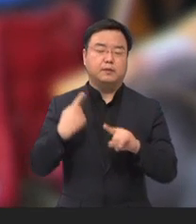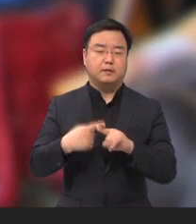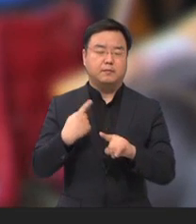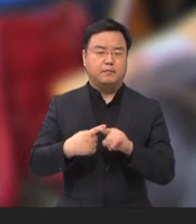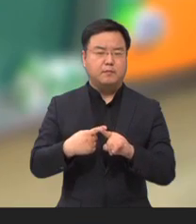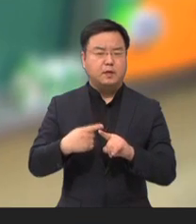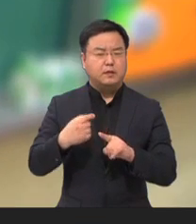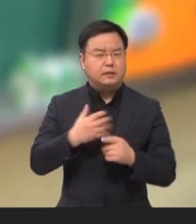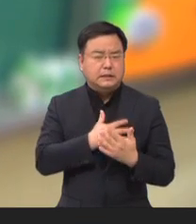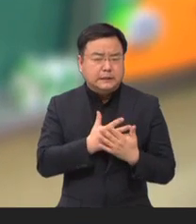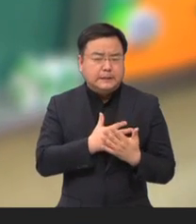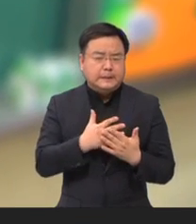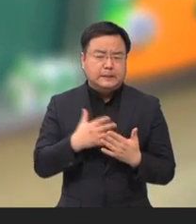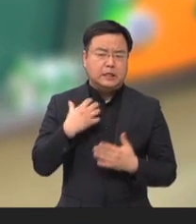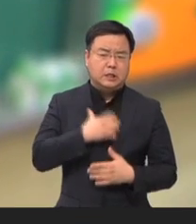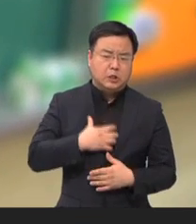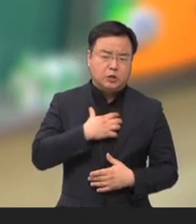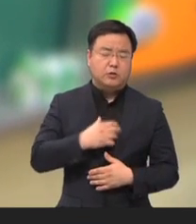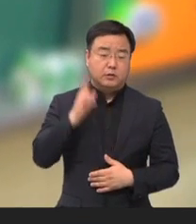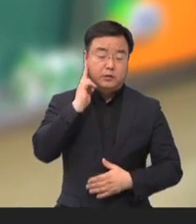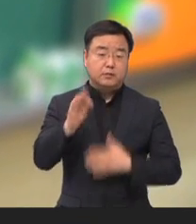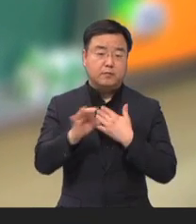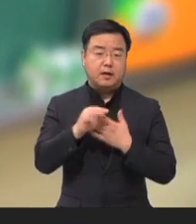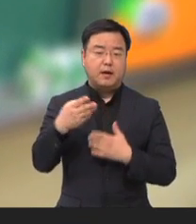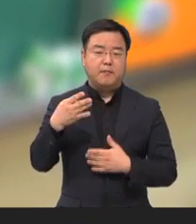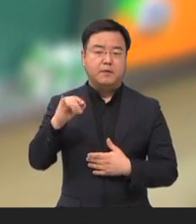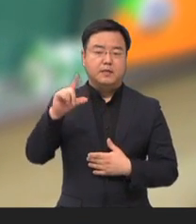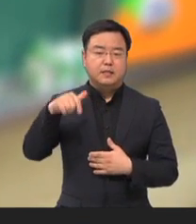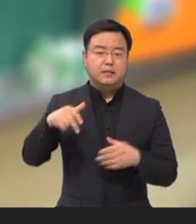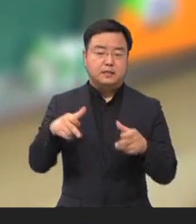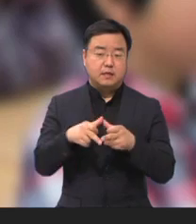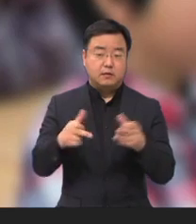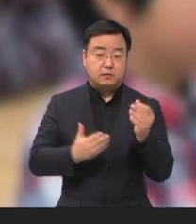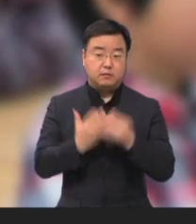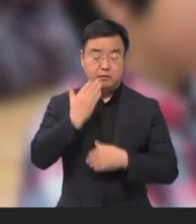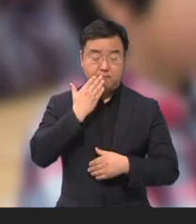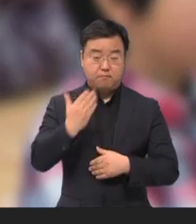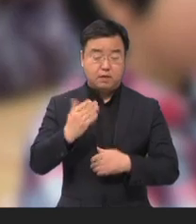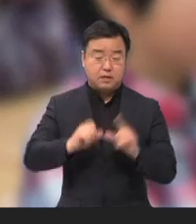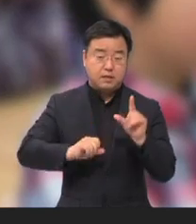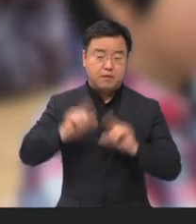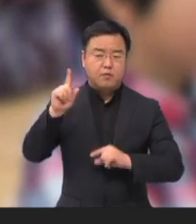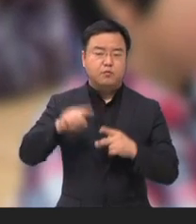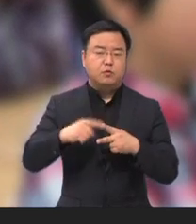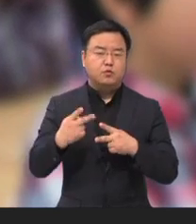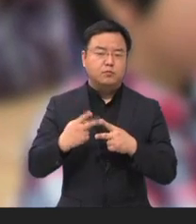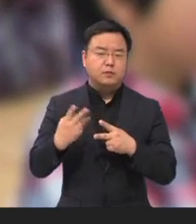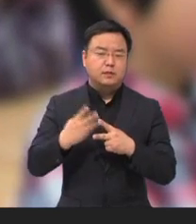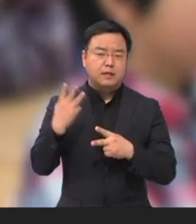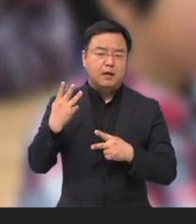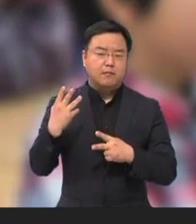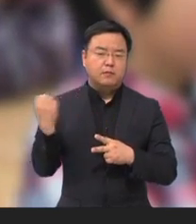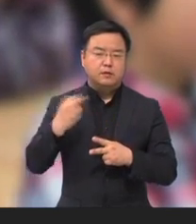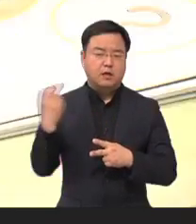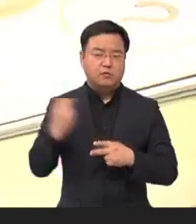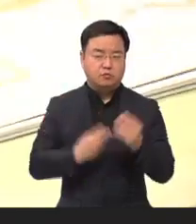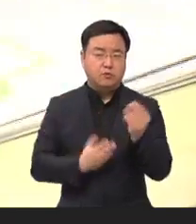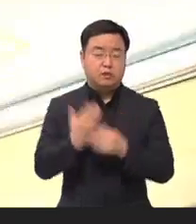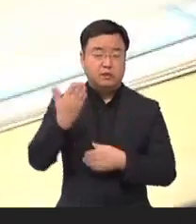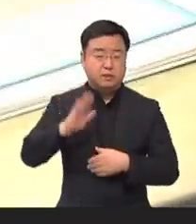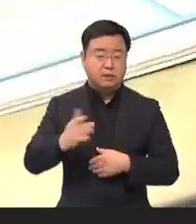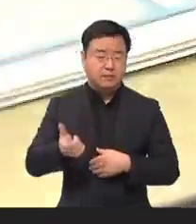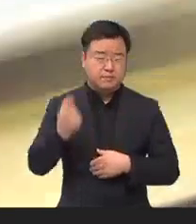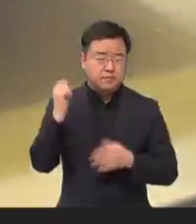틱장애 로까지 발전될 수 있어 주의가 필요합니다 주로 초등학교 저학년 에서 많이 나타나는데 조급하게 고치를 하거나